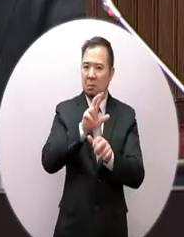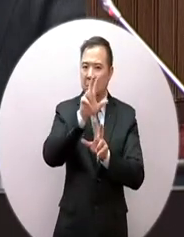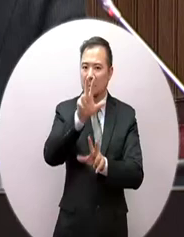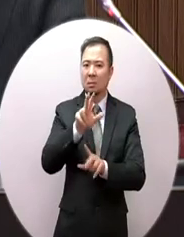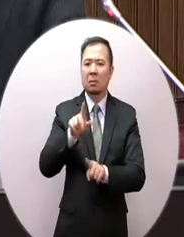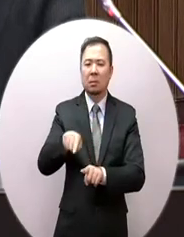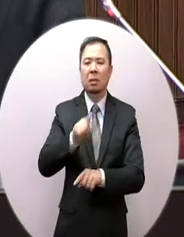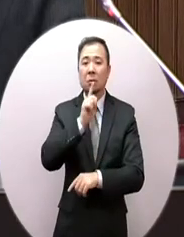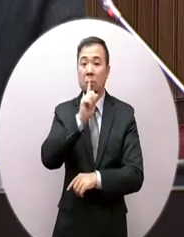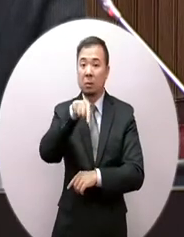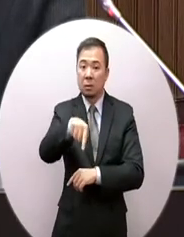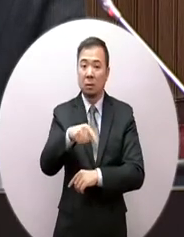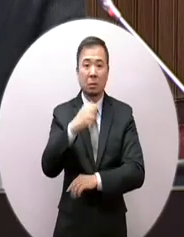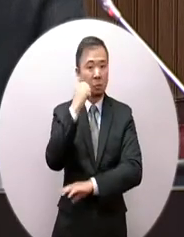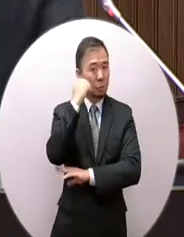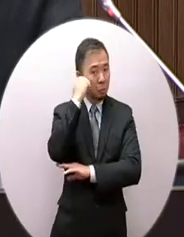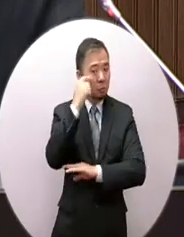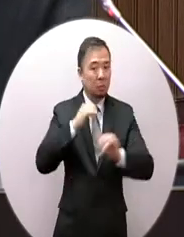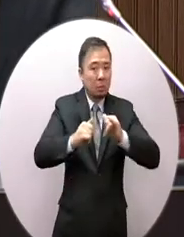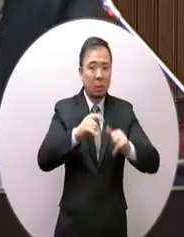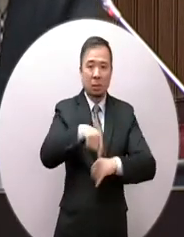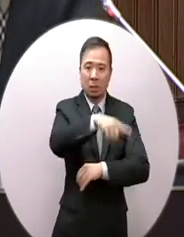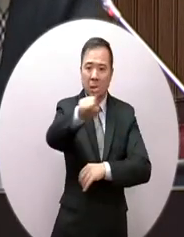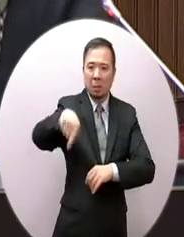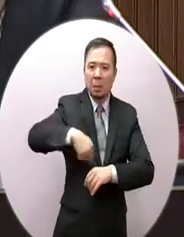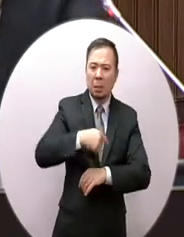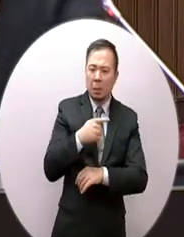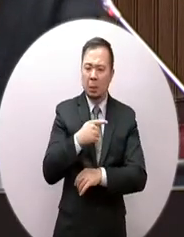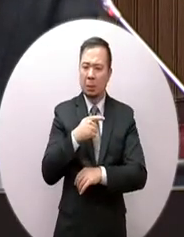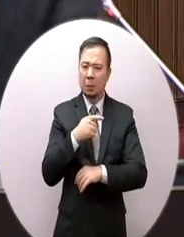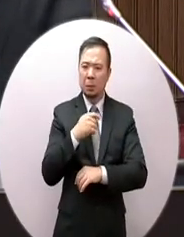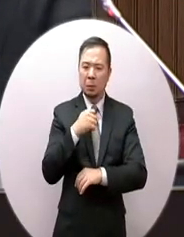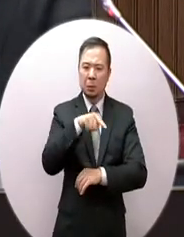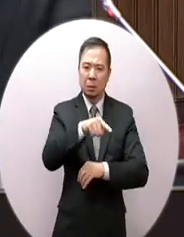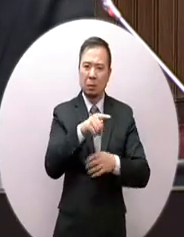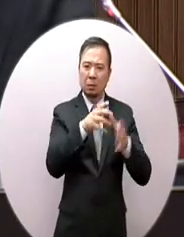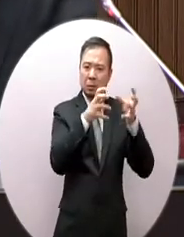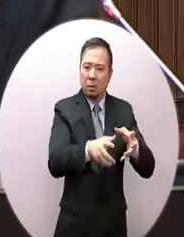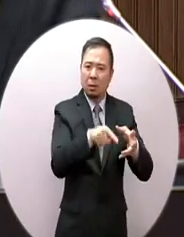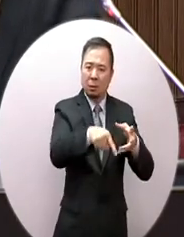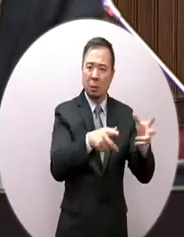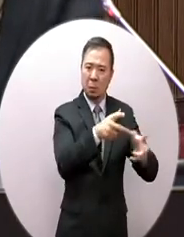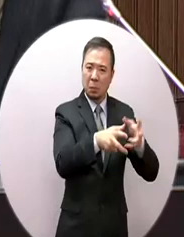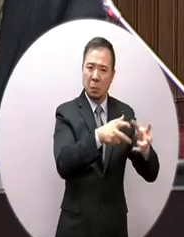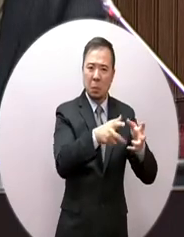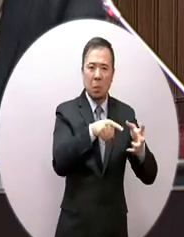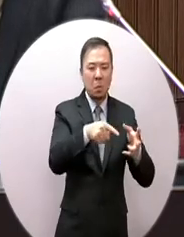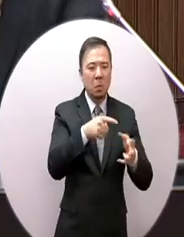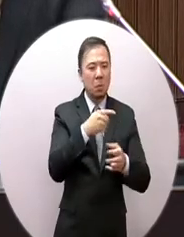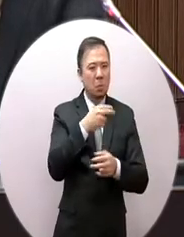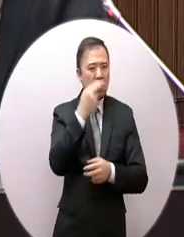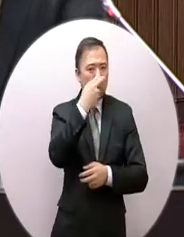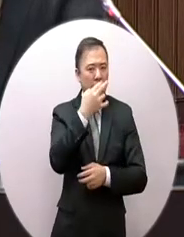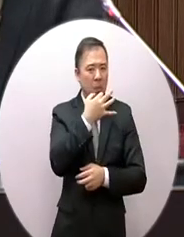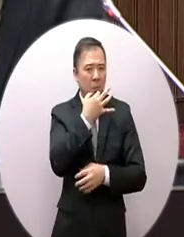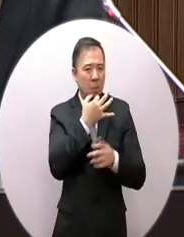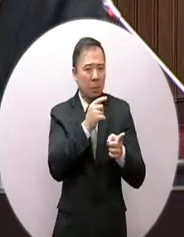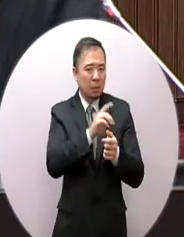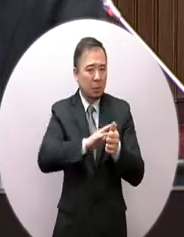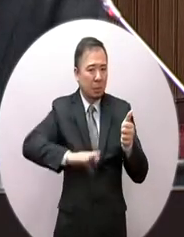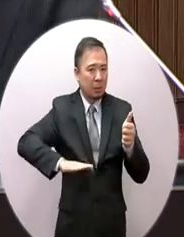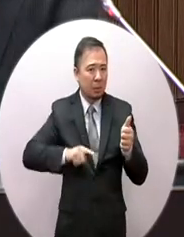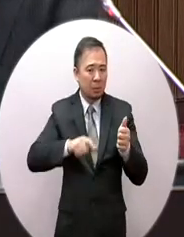的健康风险评估。那本席就认为说深澳电厂这个空气污染影